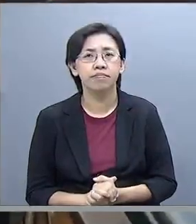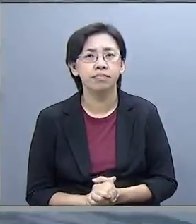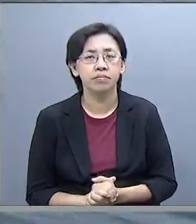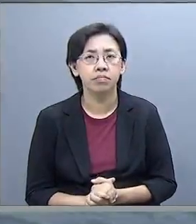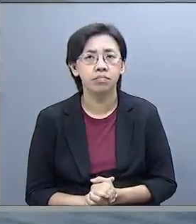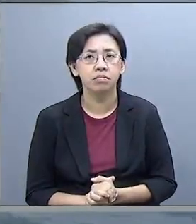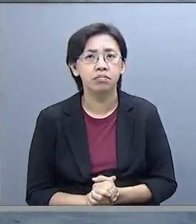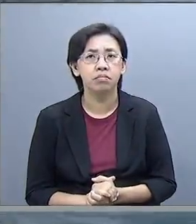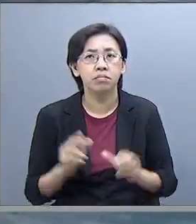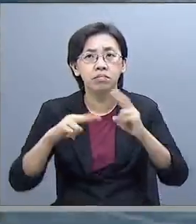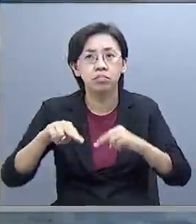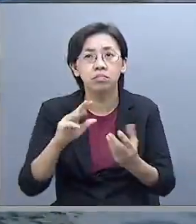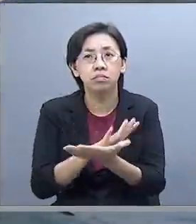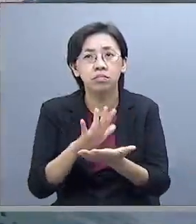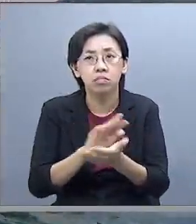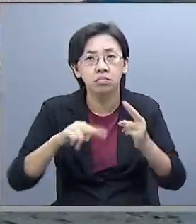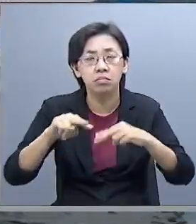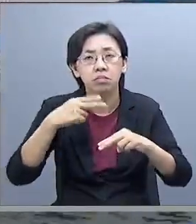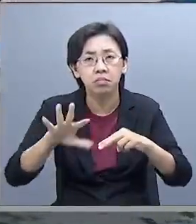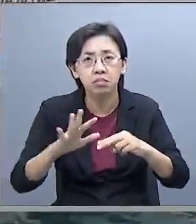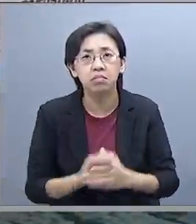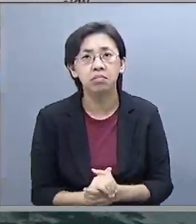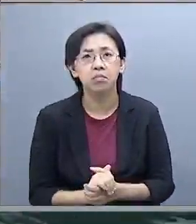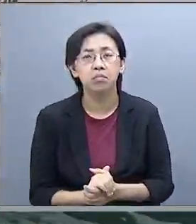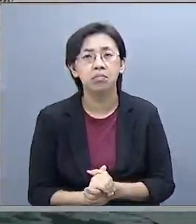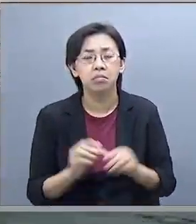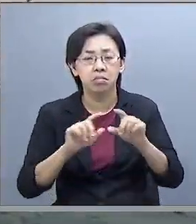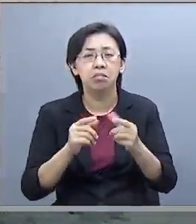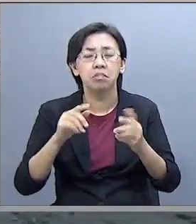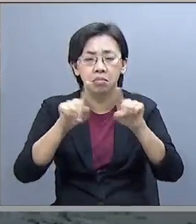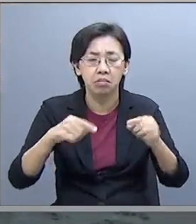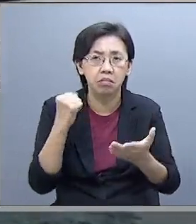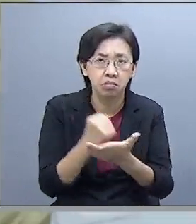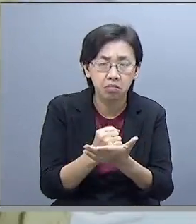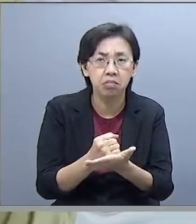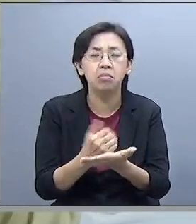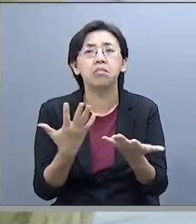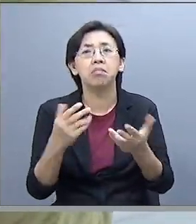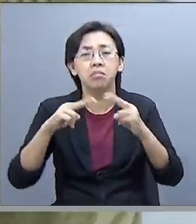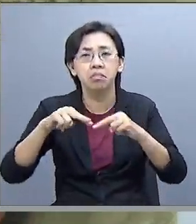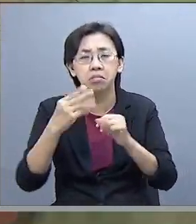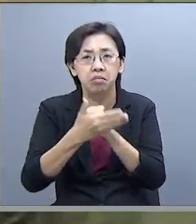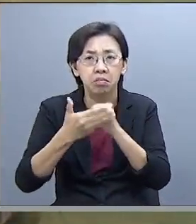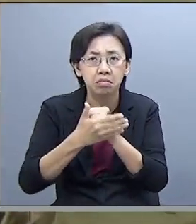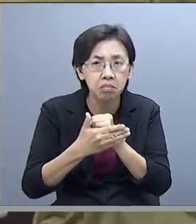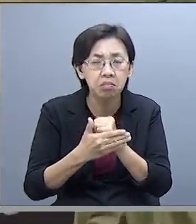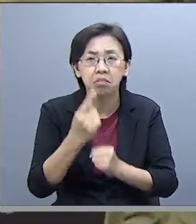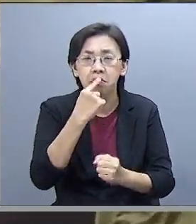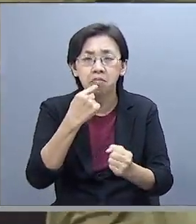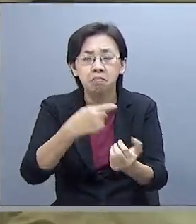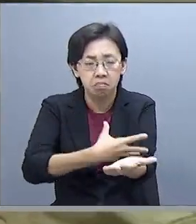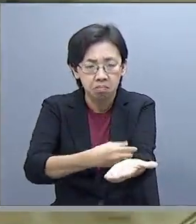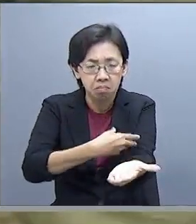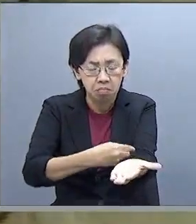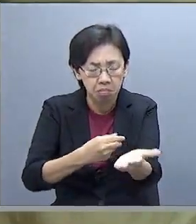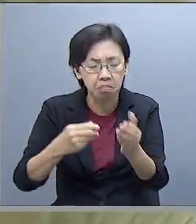ำรวจตรวจสอบเอกสารใบอนุญาตต่างๆนะคะรวมไปถึงตรวจสารเสพติดในเลือดแต่ยังไม่